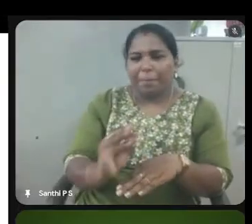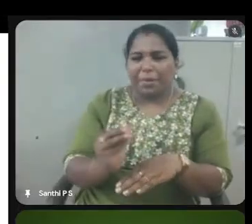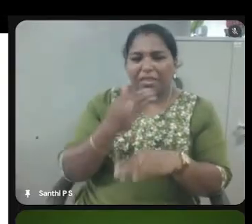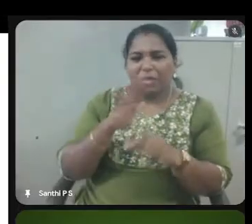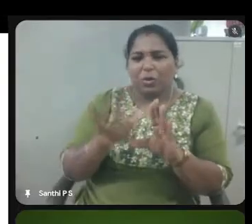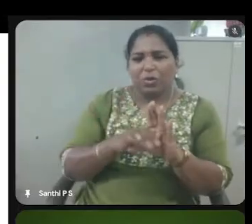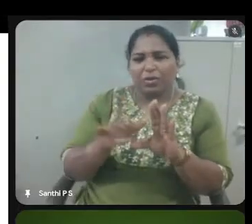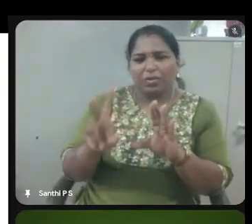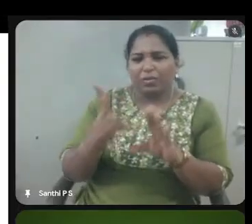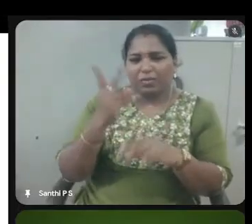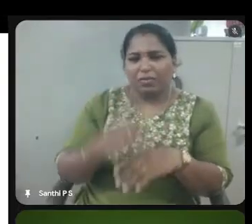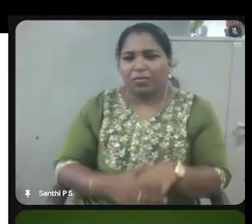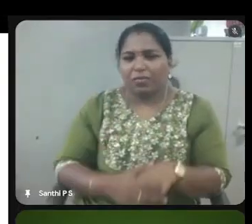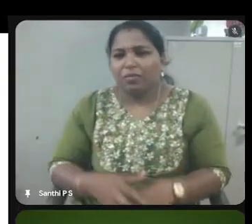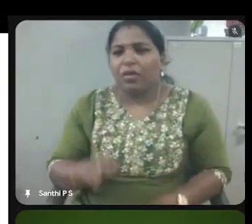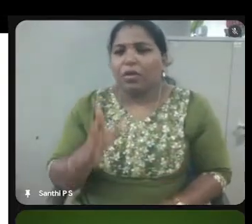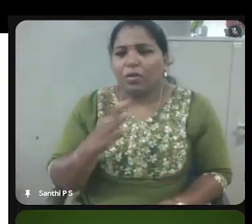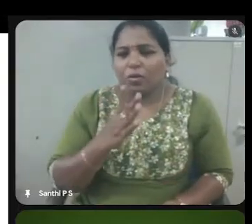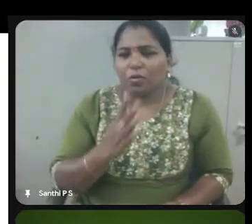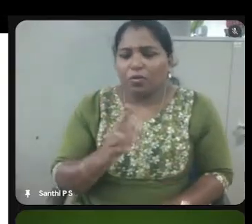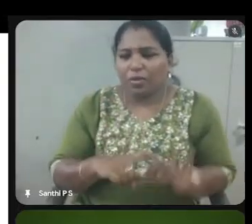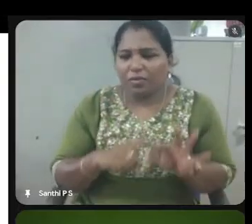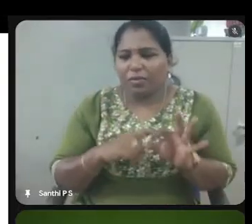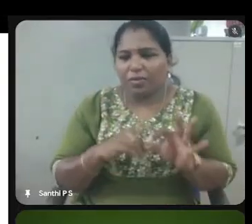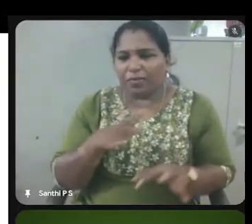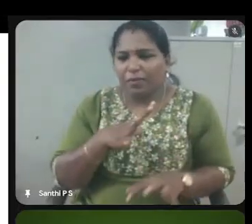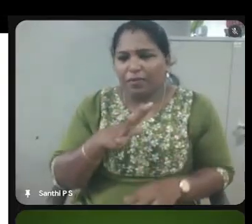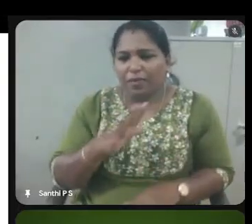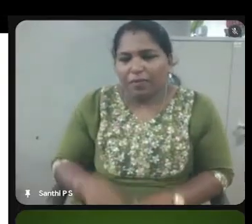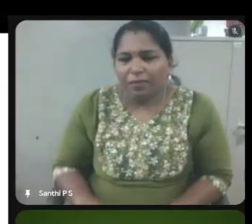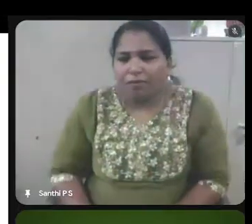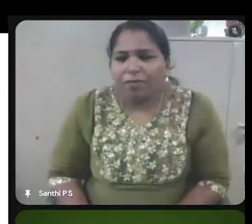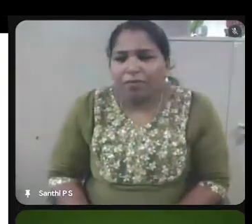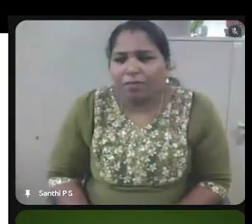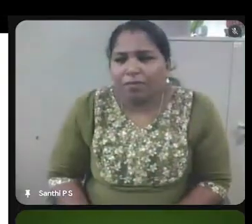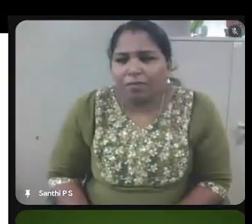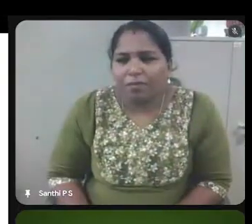പോയിക്കോട്ടെ, അടുത്ത കുറച്ച് ക്വസ്റ്റ്യൻസ് വെയിറ്റിംഗ് ആണ്. ഓക്കെ മാം. ഓക്കെ, താങ്ക് യു.